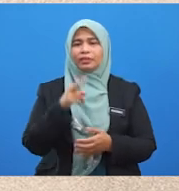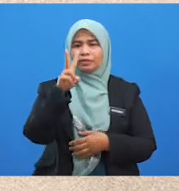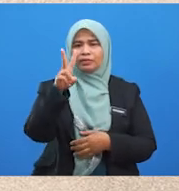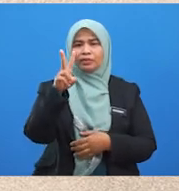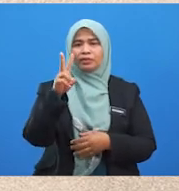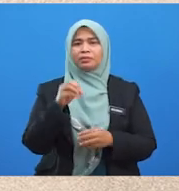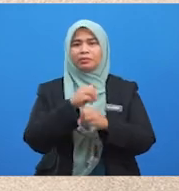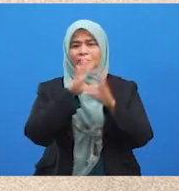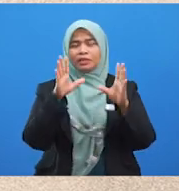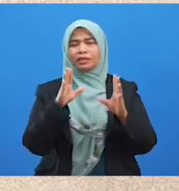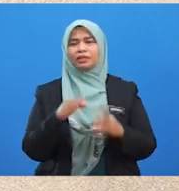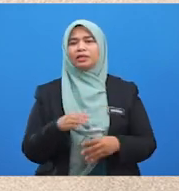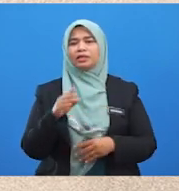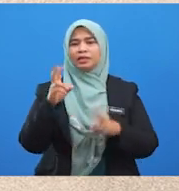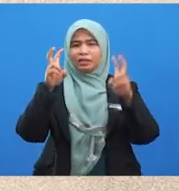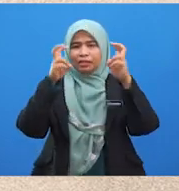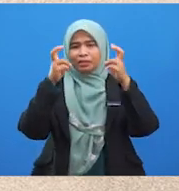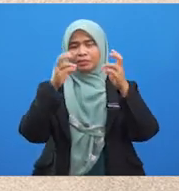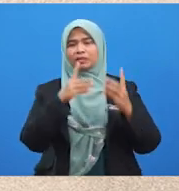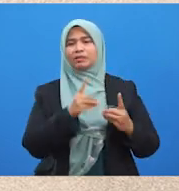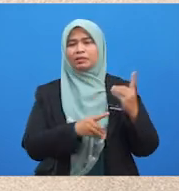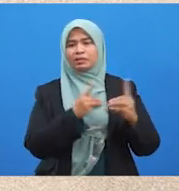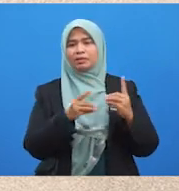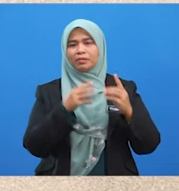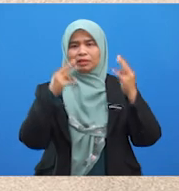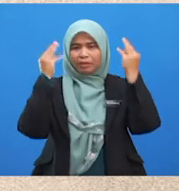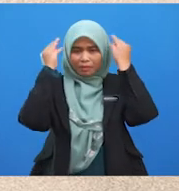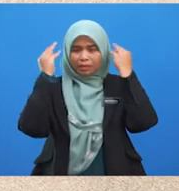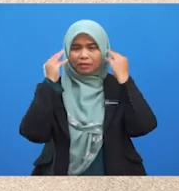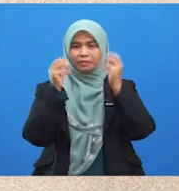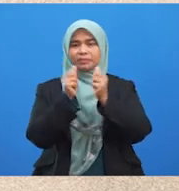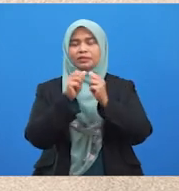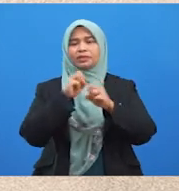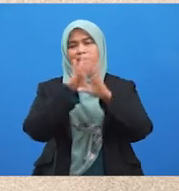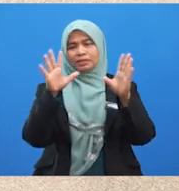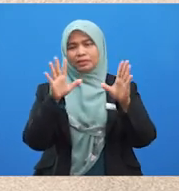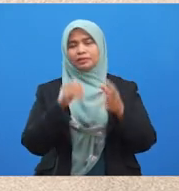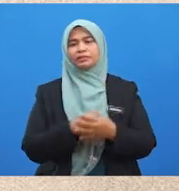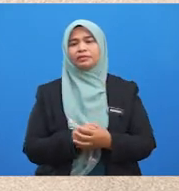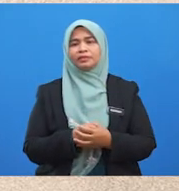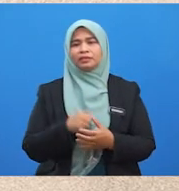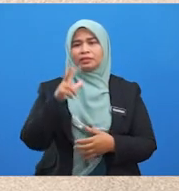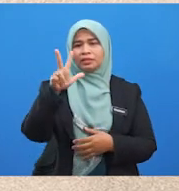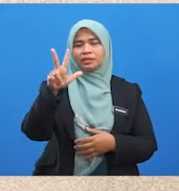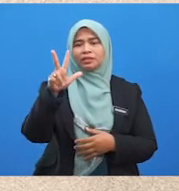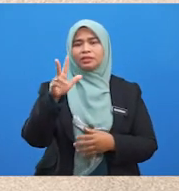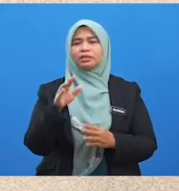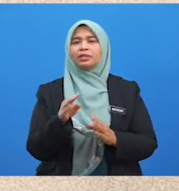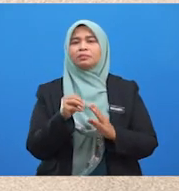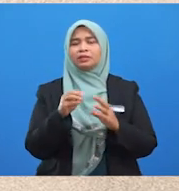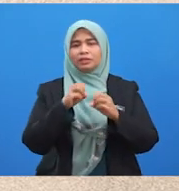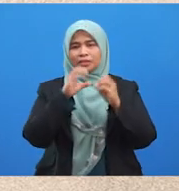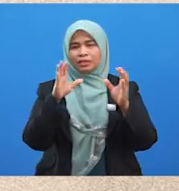2. Menyatakan tema drama mahkamah dengan jelas. 3.